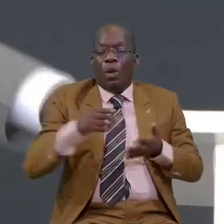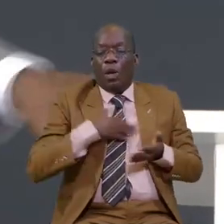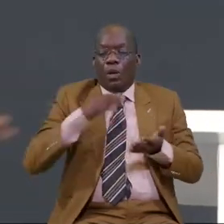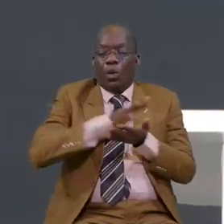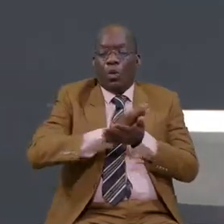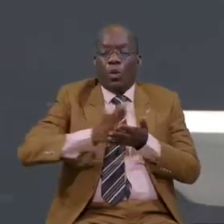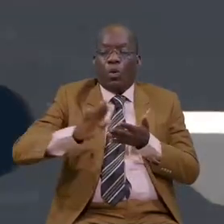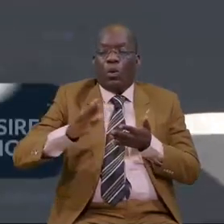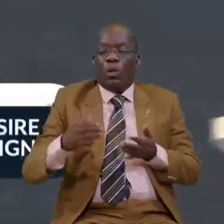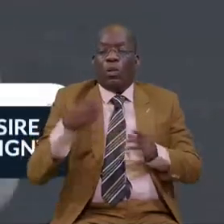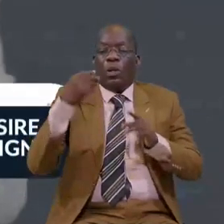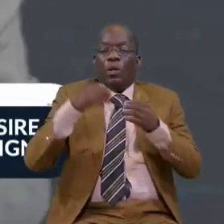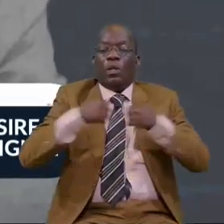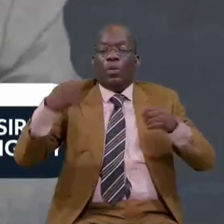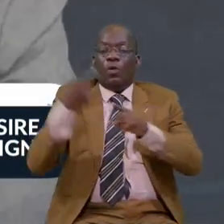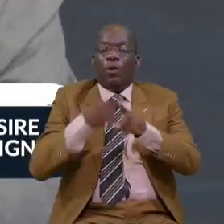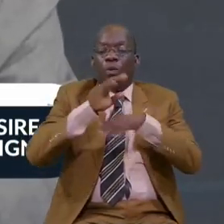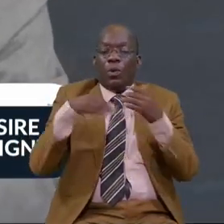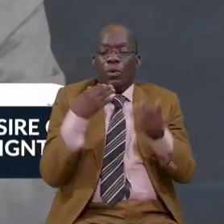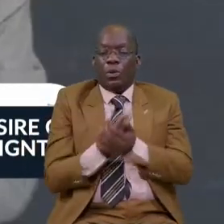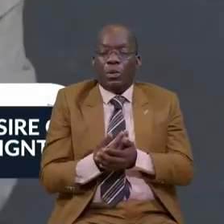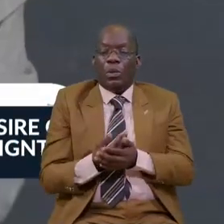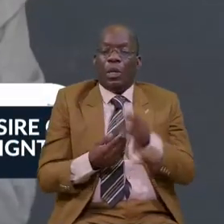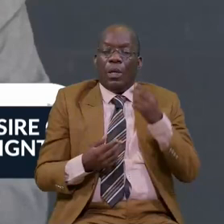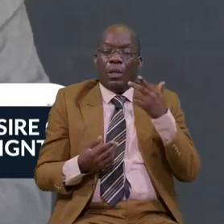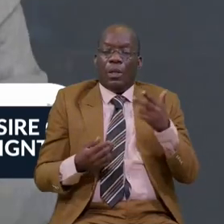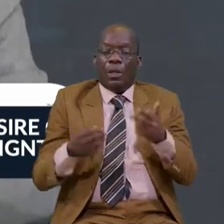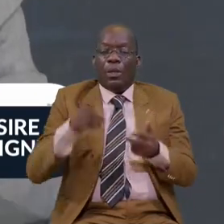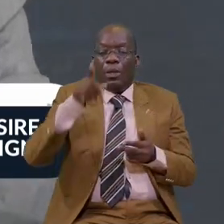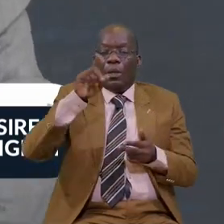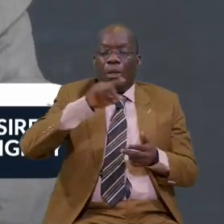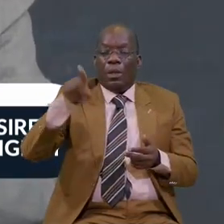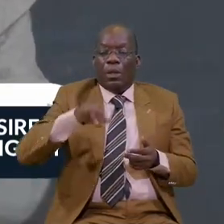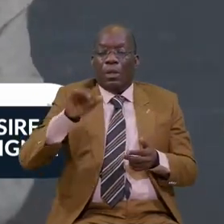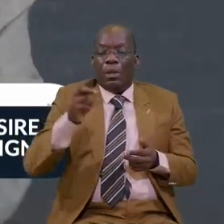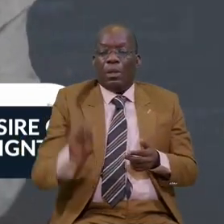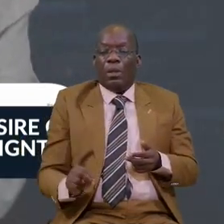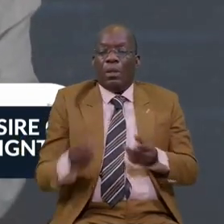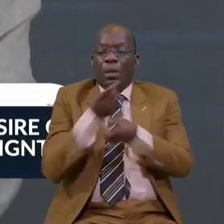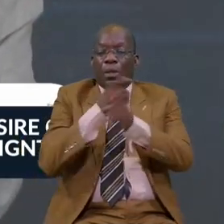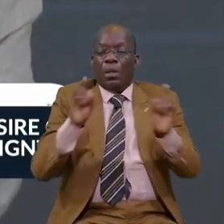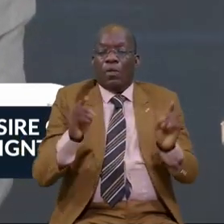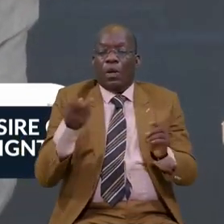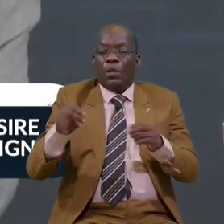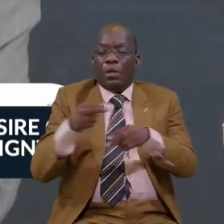saint, séparé de tout péché. Troisième élément,